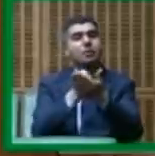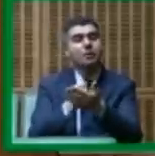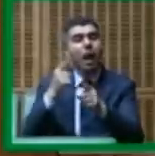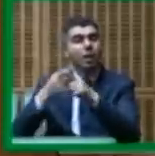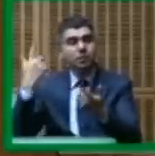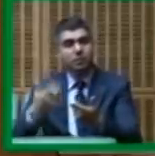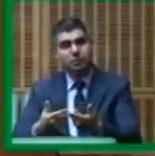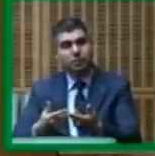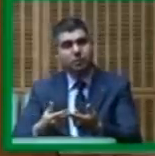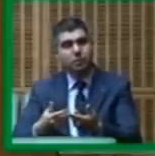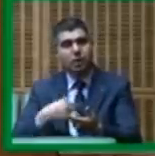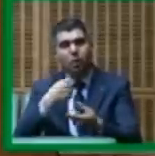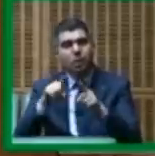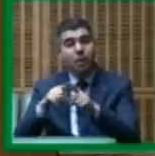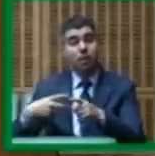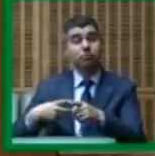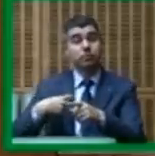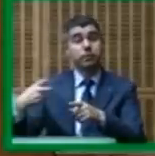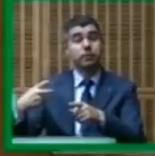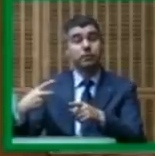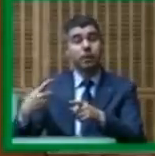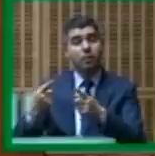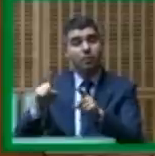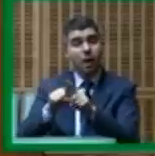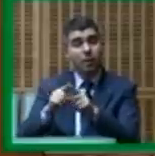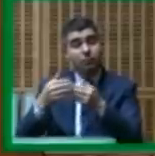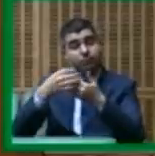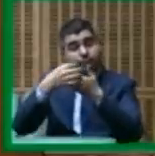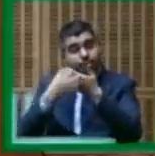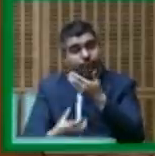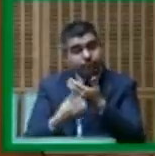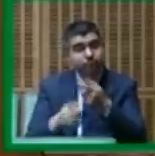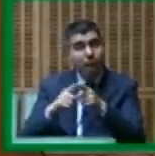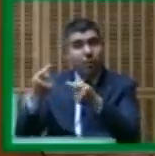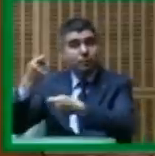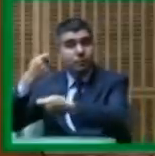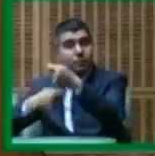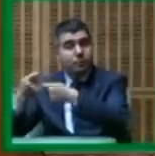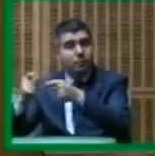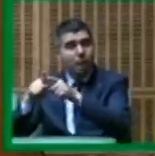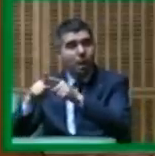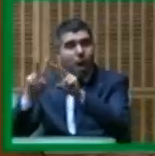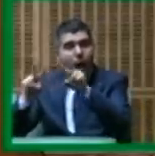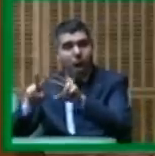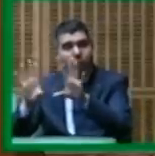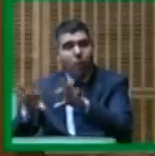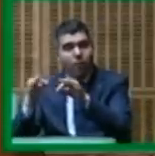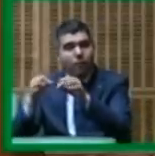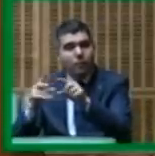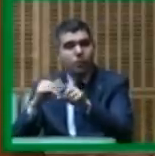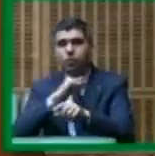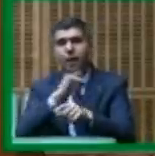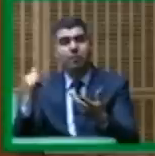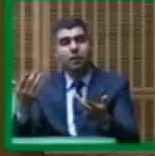رجال الأعمال اش كيفهموا؟ إذا نقصتي من الاستثمار هو ما غيلقاش فرص، ما غاديش يستثمر،